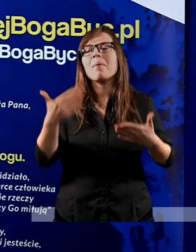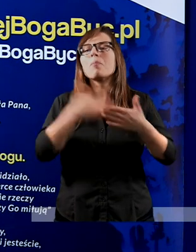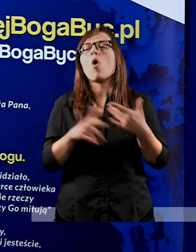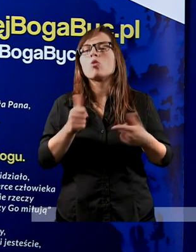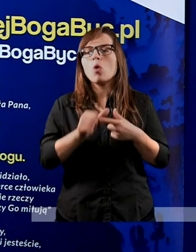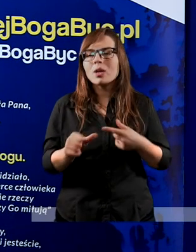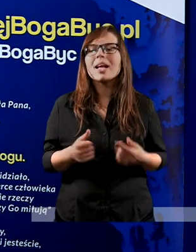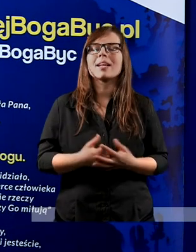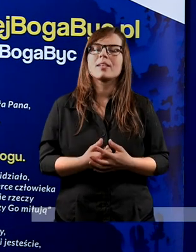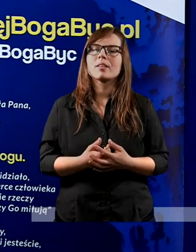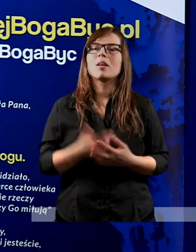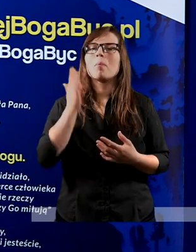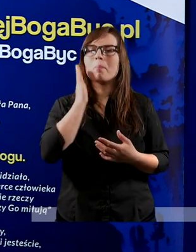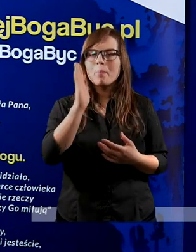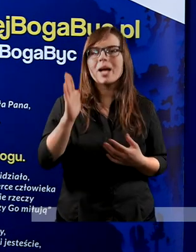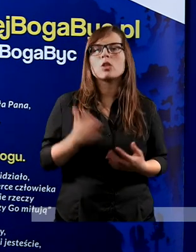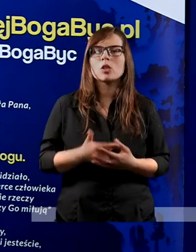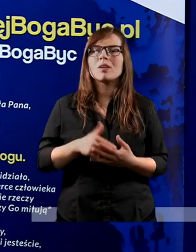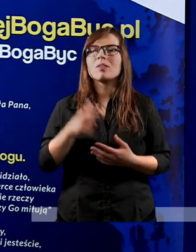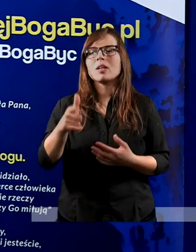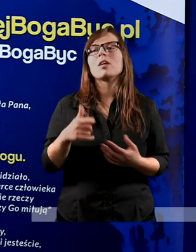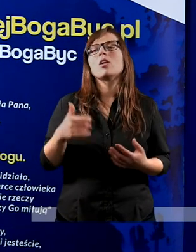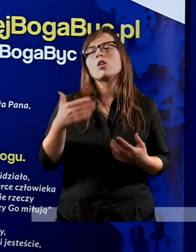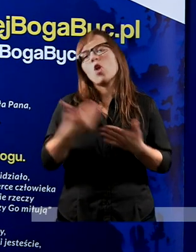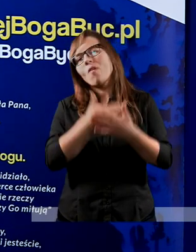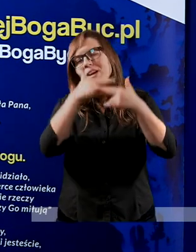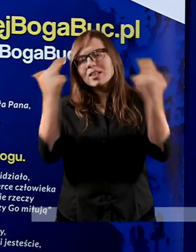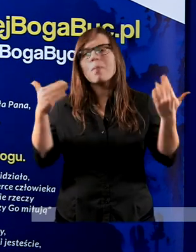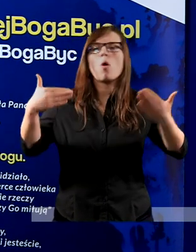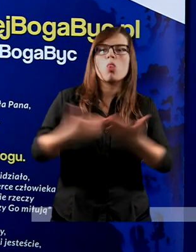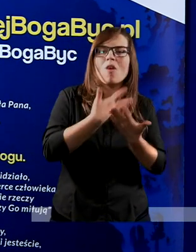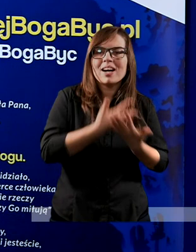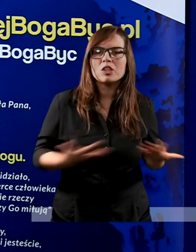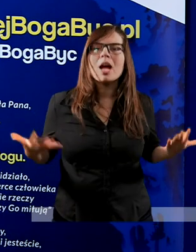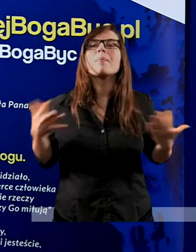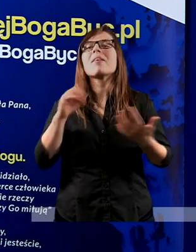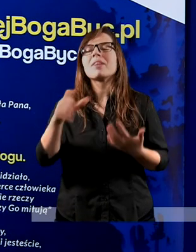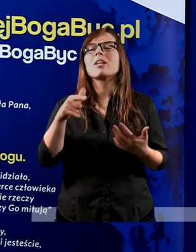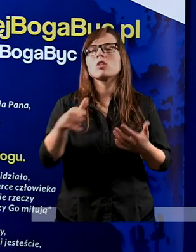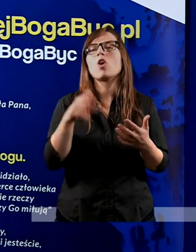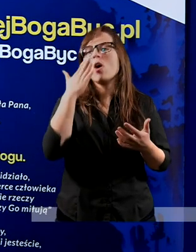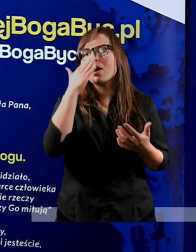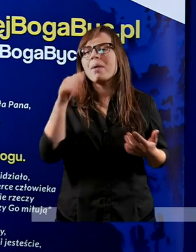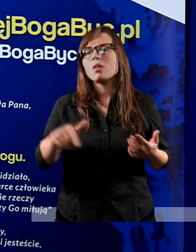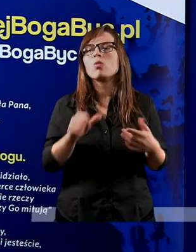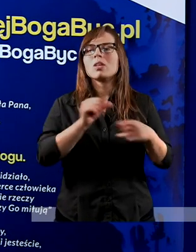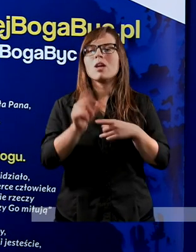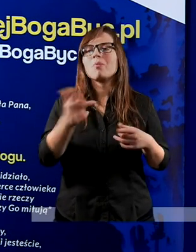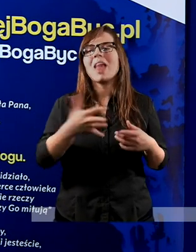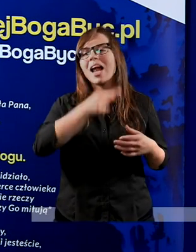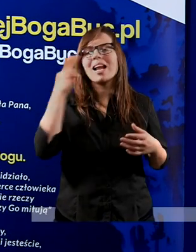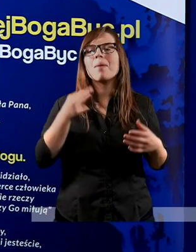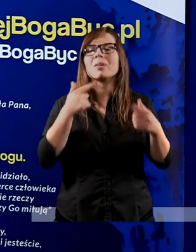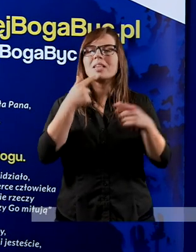końcu będzie nowe niebo i nowa ziemia, więc chyba tutaj po prostu